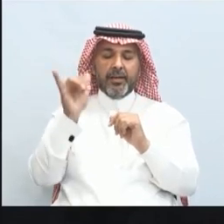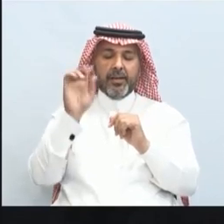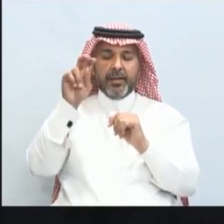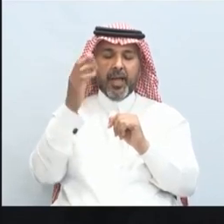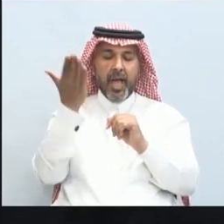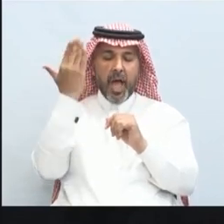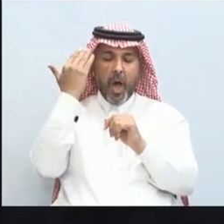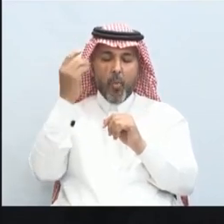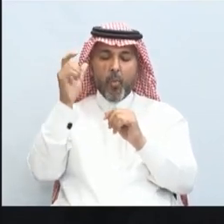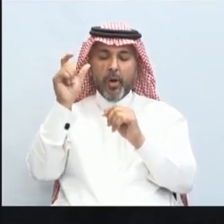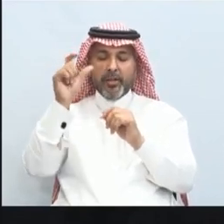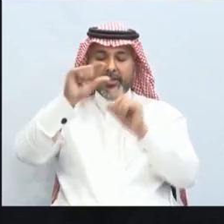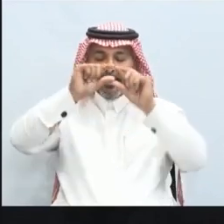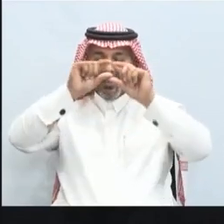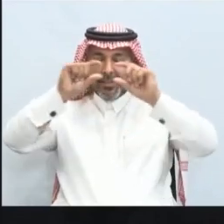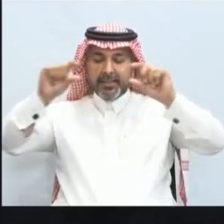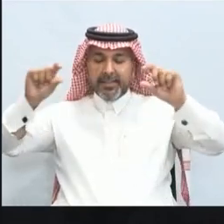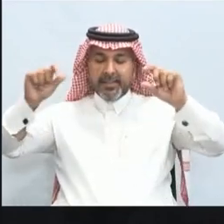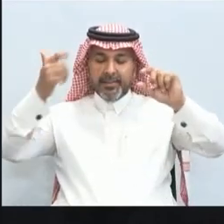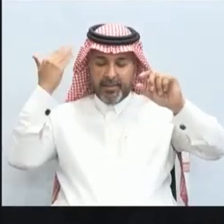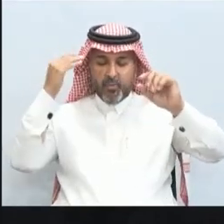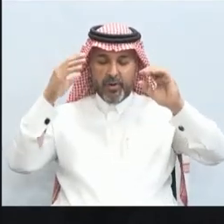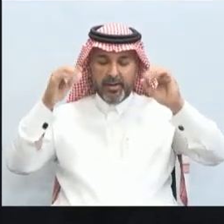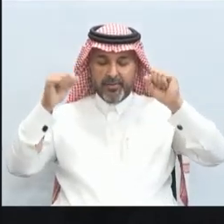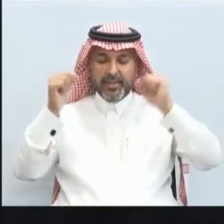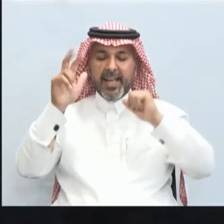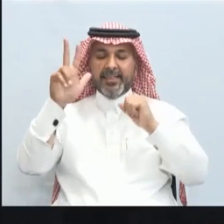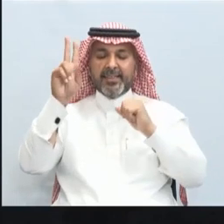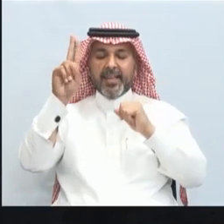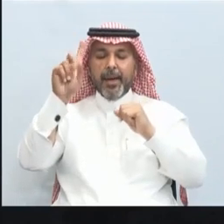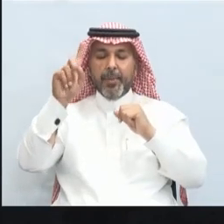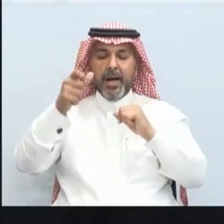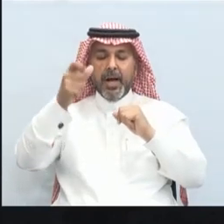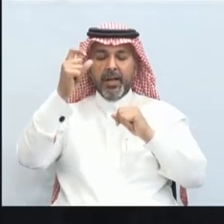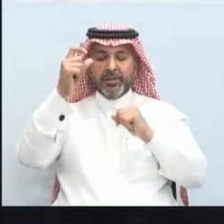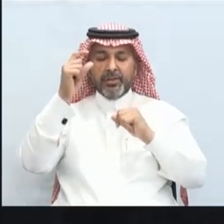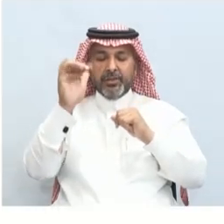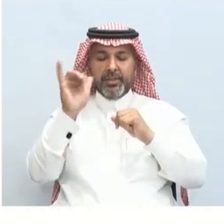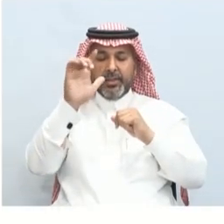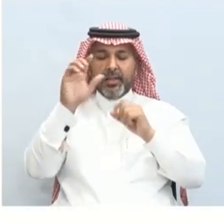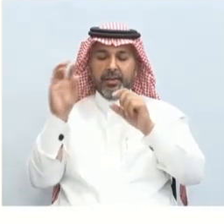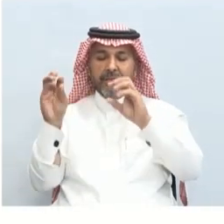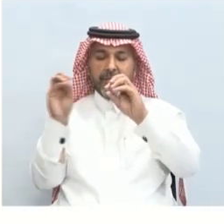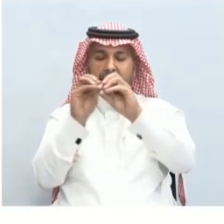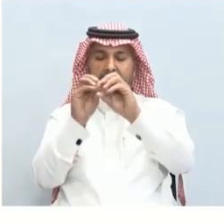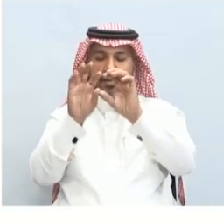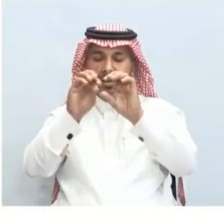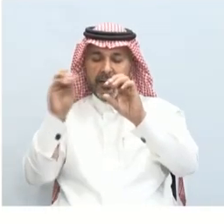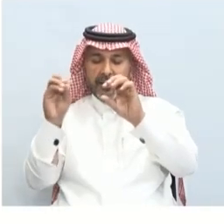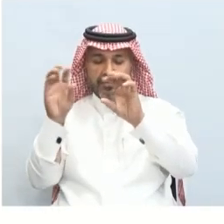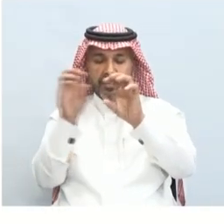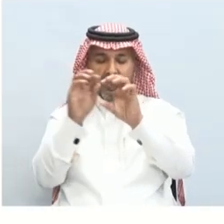السابق والتباديل الدائريه في التباديل الخطيه عندي مثلا هذا الشيف مثلا